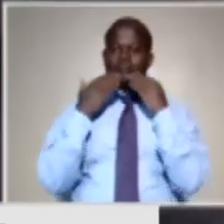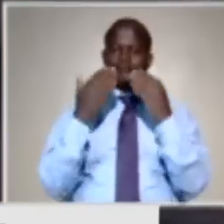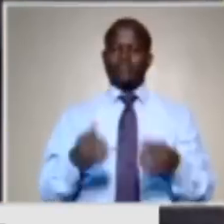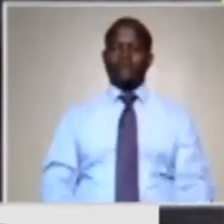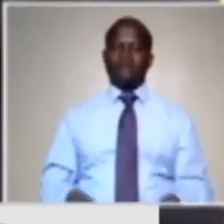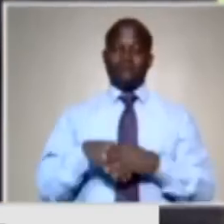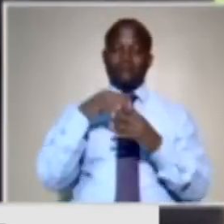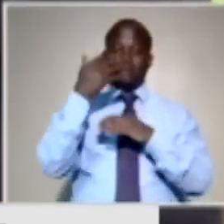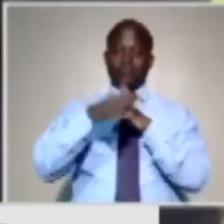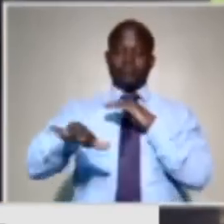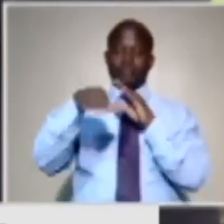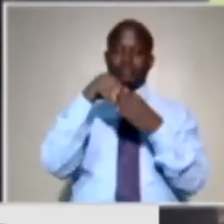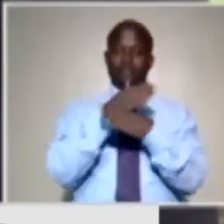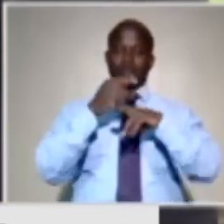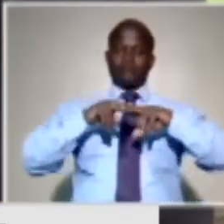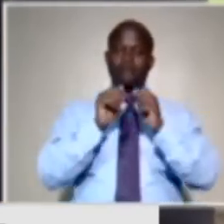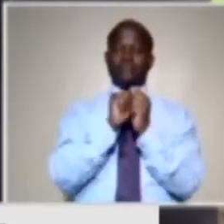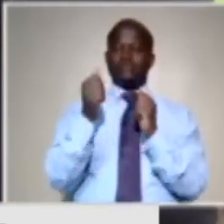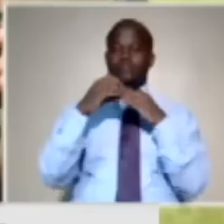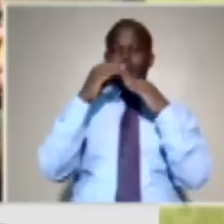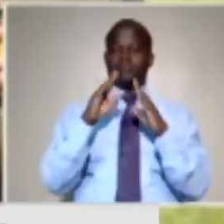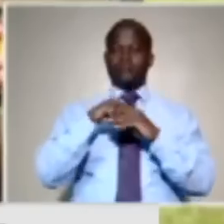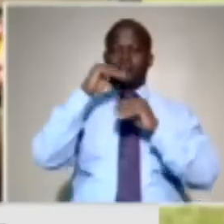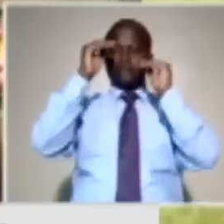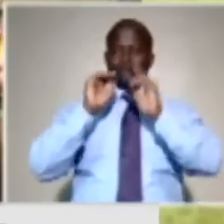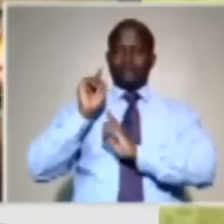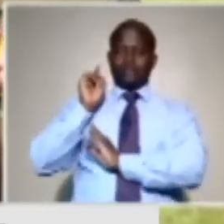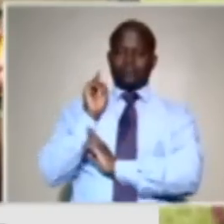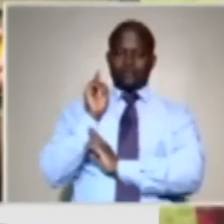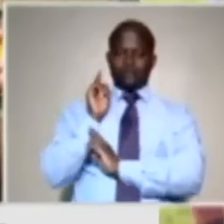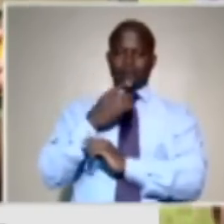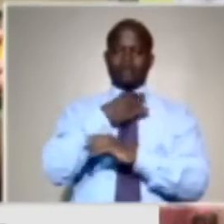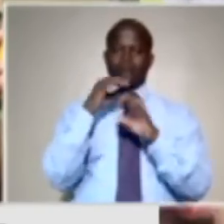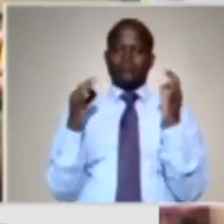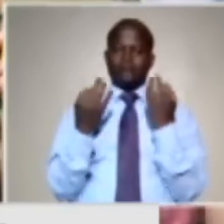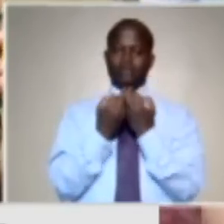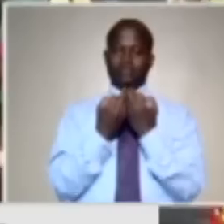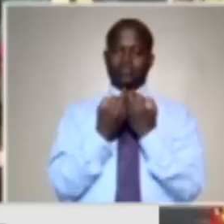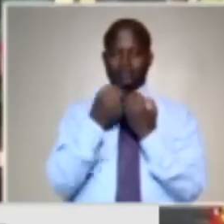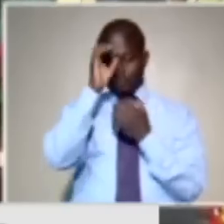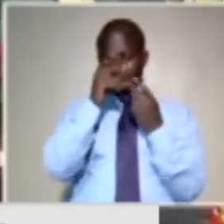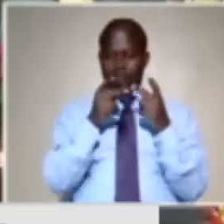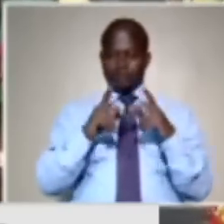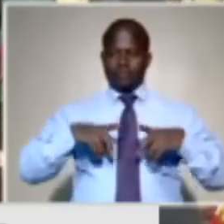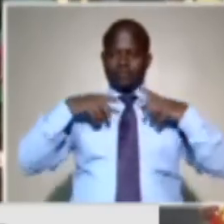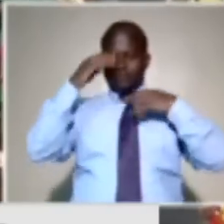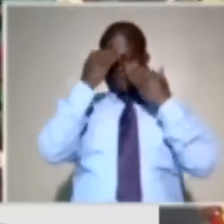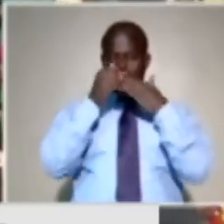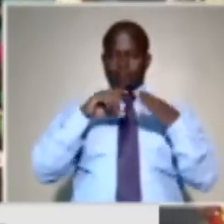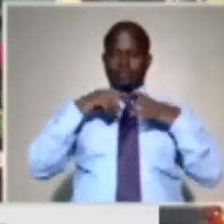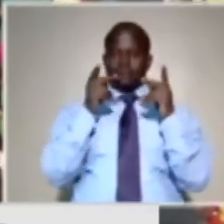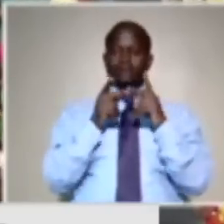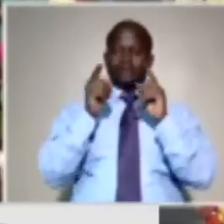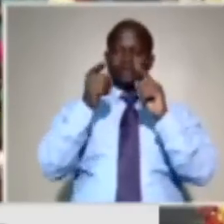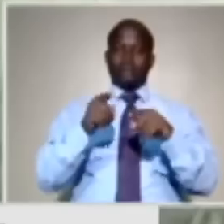nyuma yo kwirimbi n'icyuri nte bari kumwe n'abandi bayobozi barimo n'abinzego z'umutekano yasuye imiryango yabaye ishakiyeho gucumbika kuko yari ituye hashyira